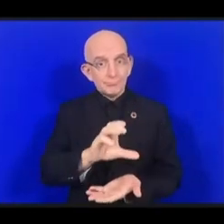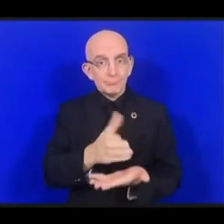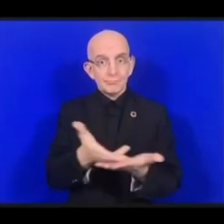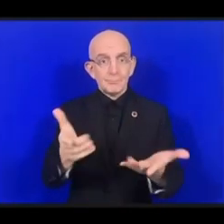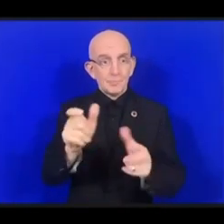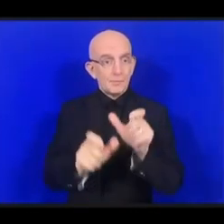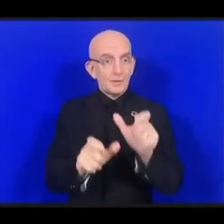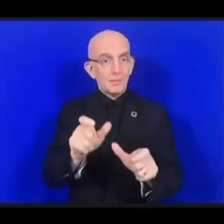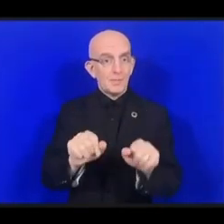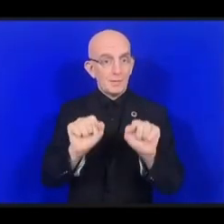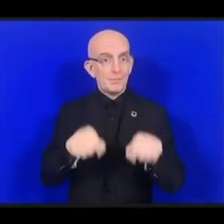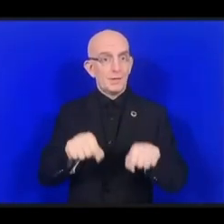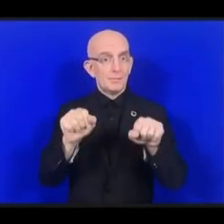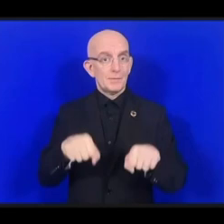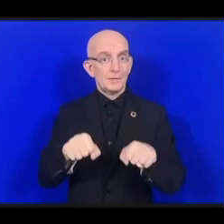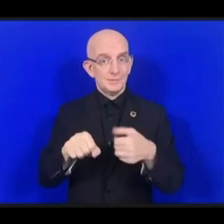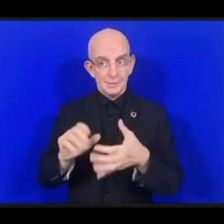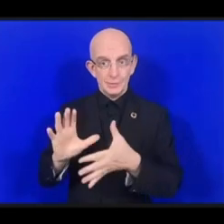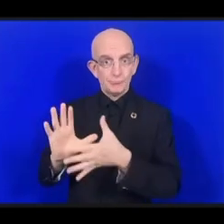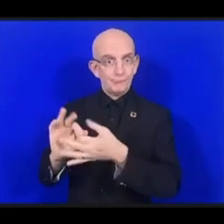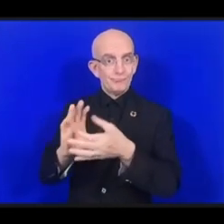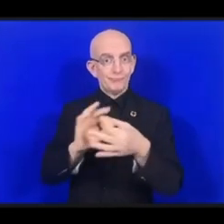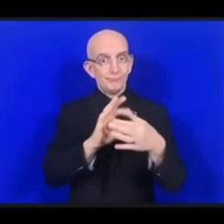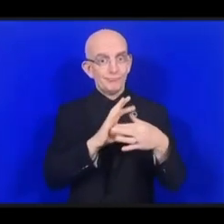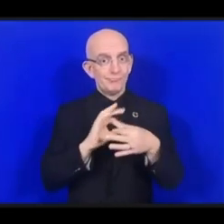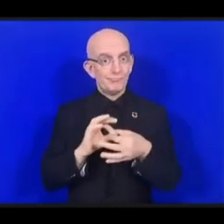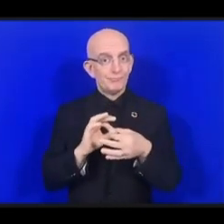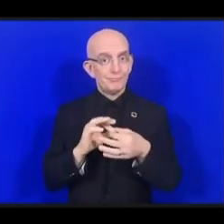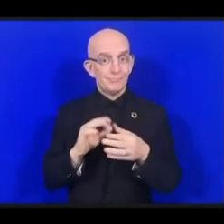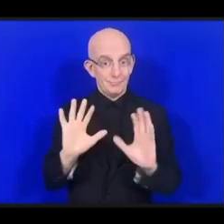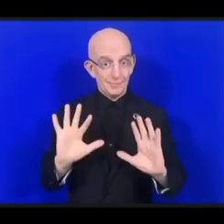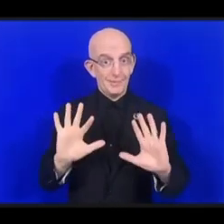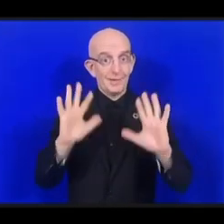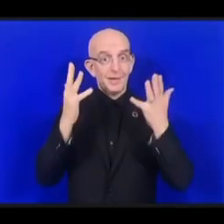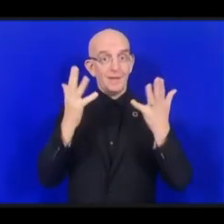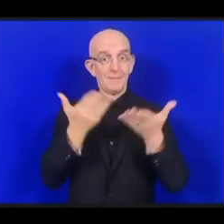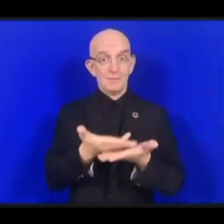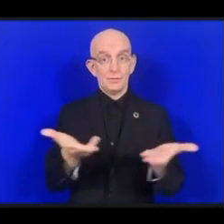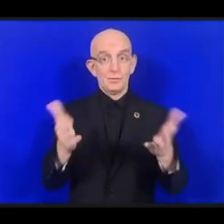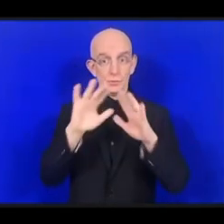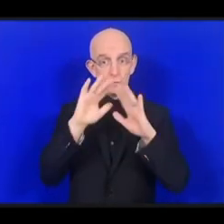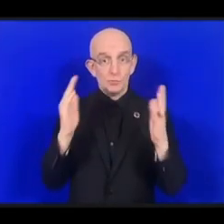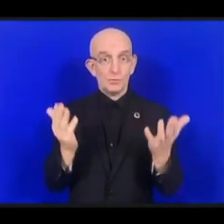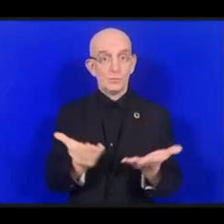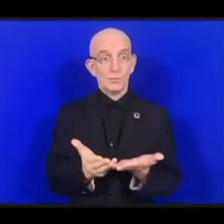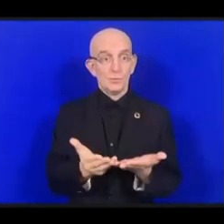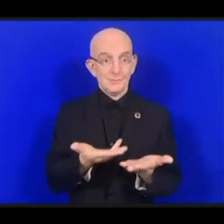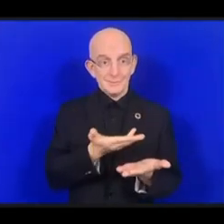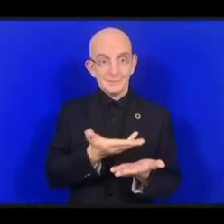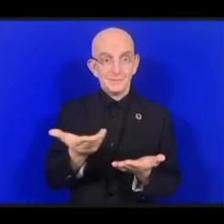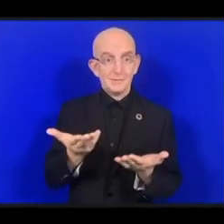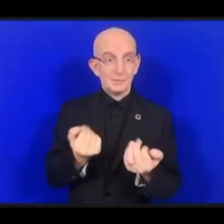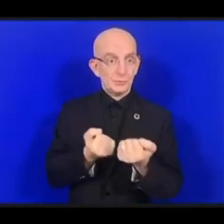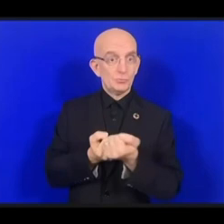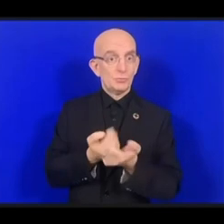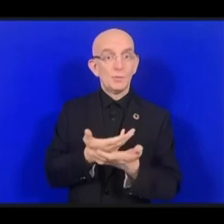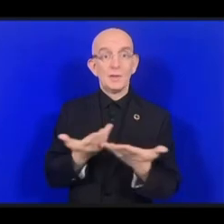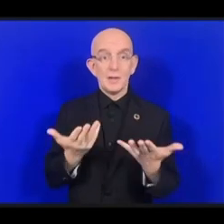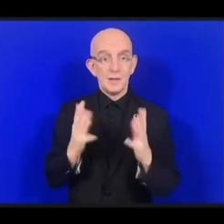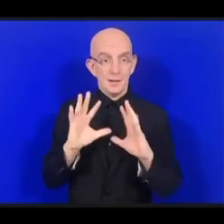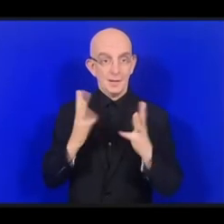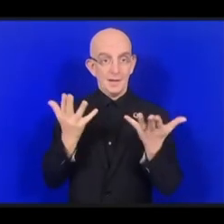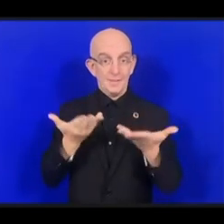周りの命によって支えられていますその支える1つの絆としてインターネット